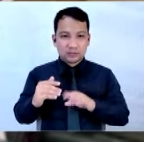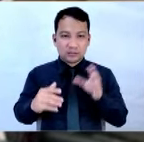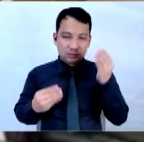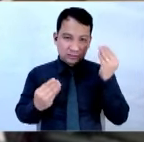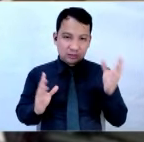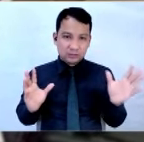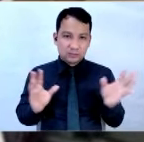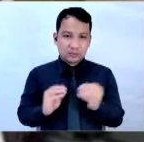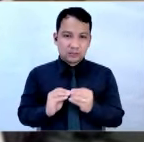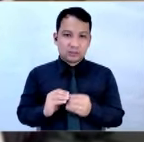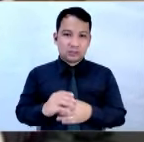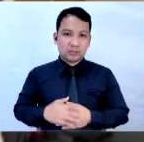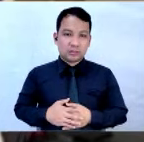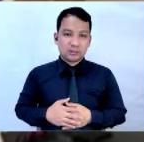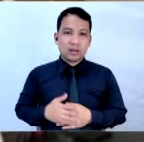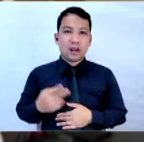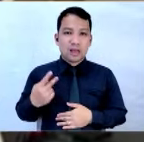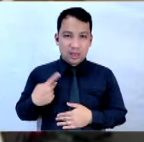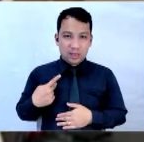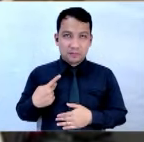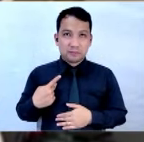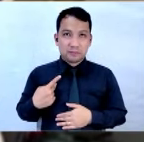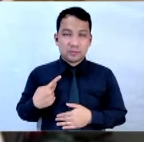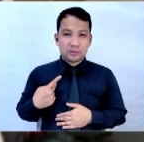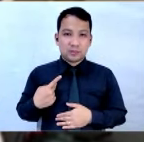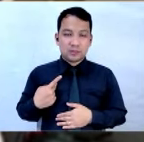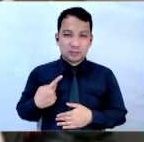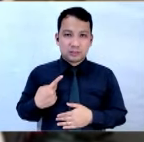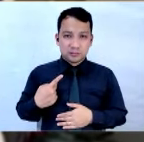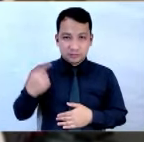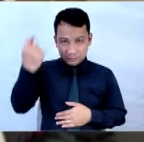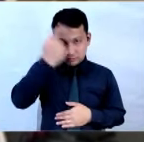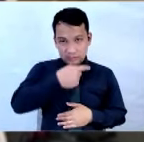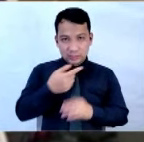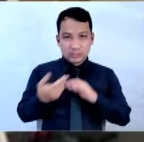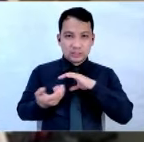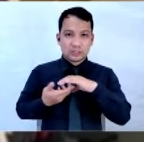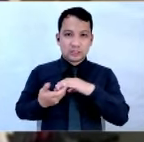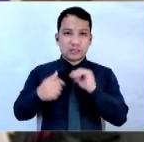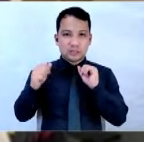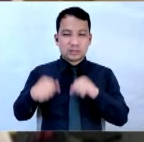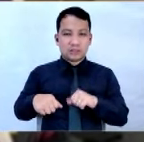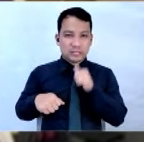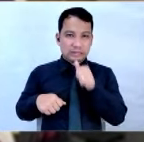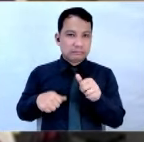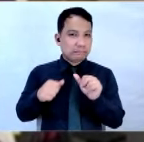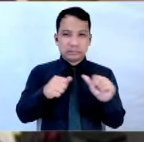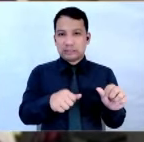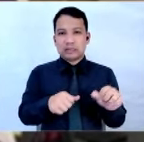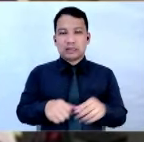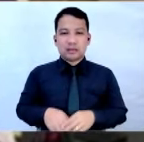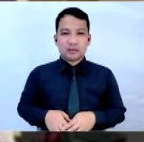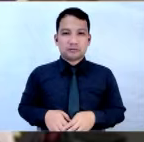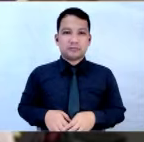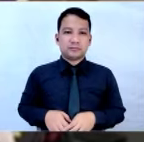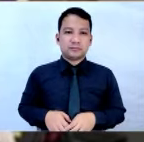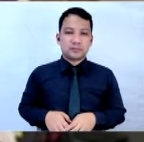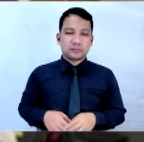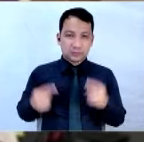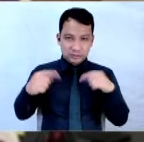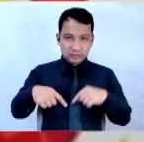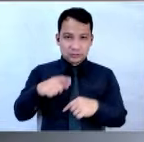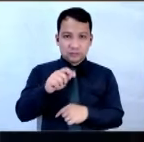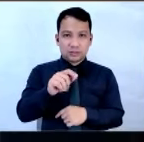alerto o merong gwardiya at maraming customer kung kaya't hindi nila ito itinuloy. At dito nga sa bayan ng Taytay sila